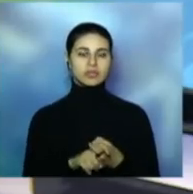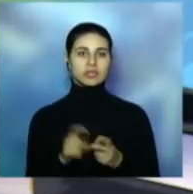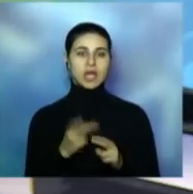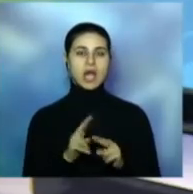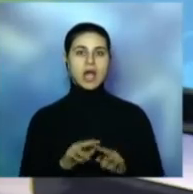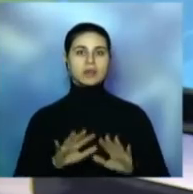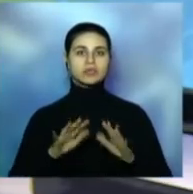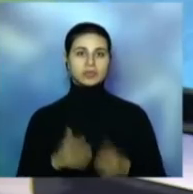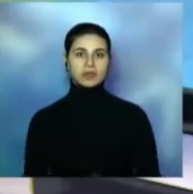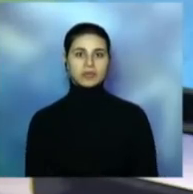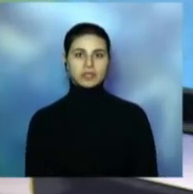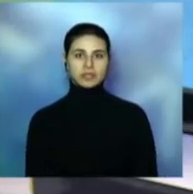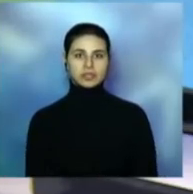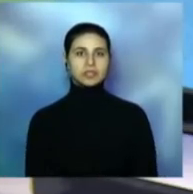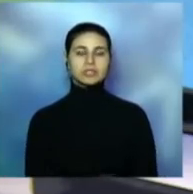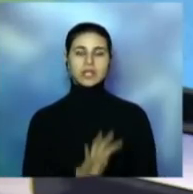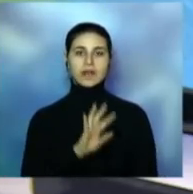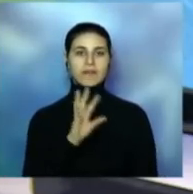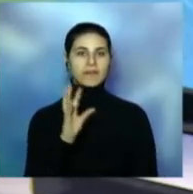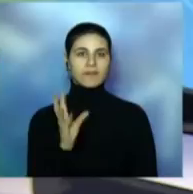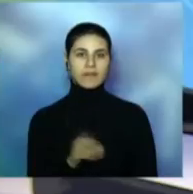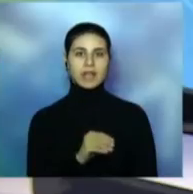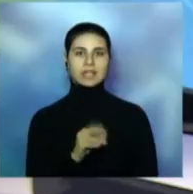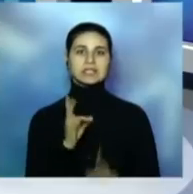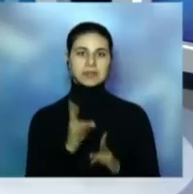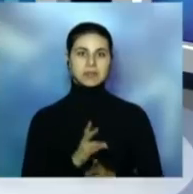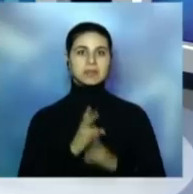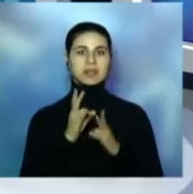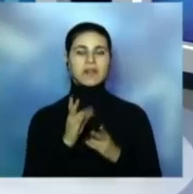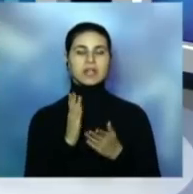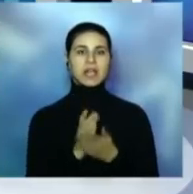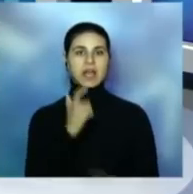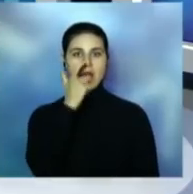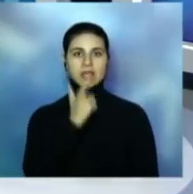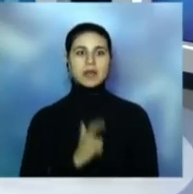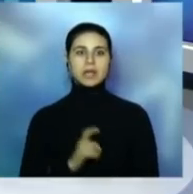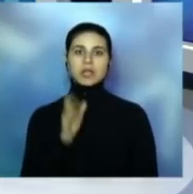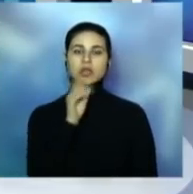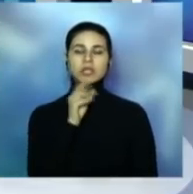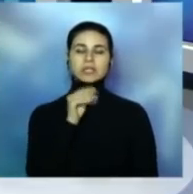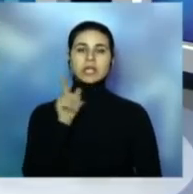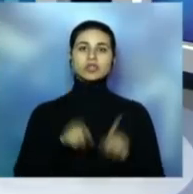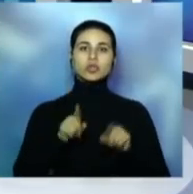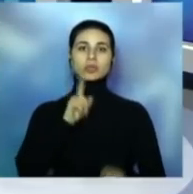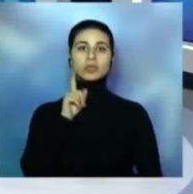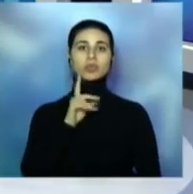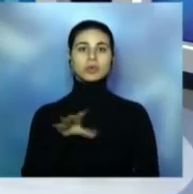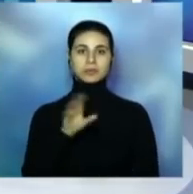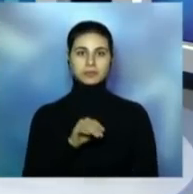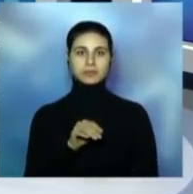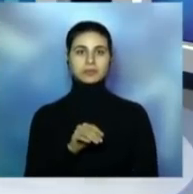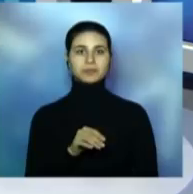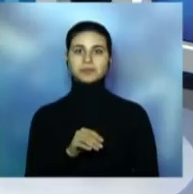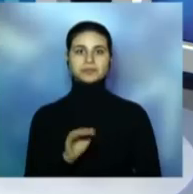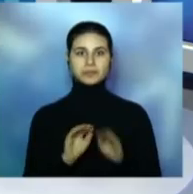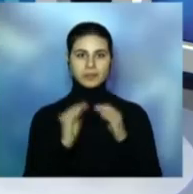ამ შემთხვევაში ყველაზე ფაქიზი და მსხვრევადი არის ადამიანი, როდესაც ზოგიერთ მოზარდს სრული